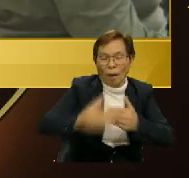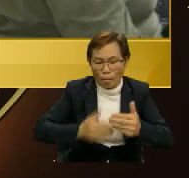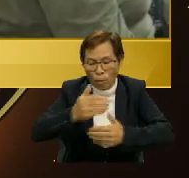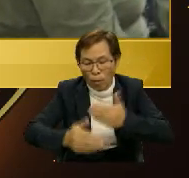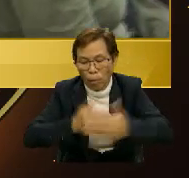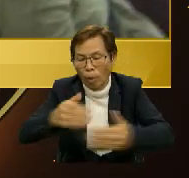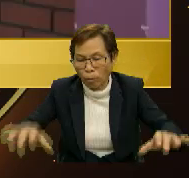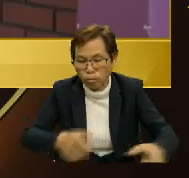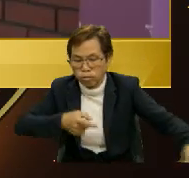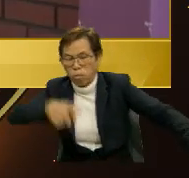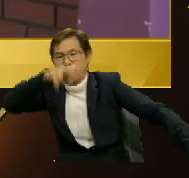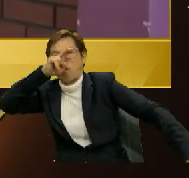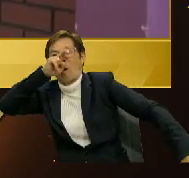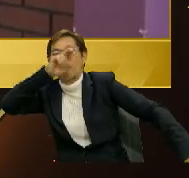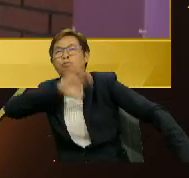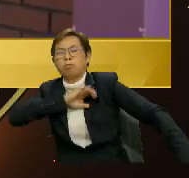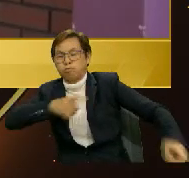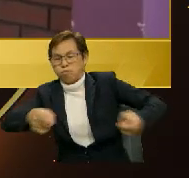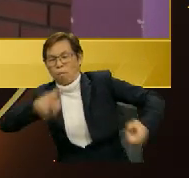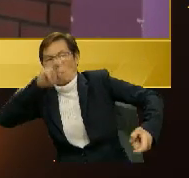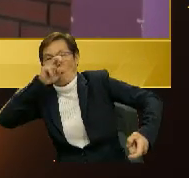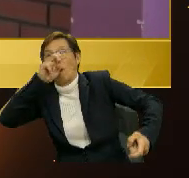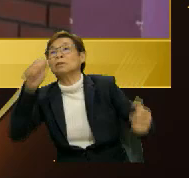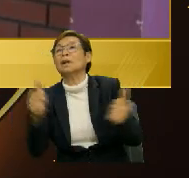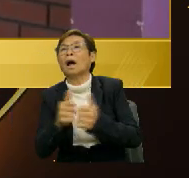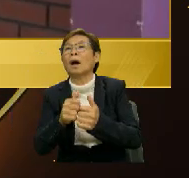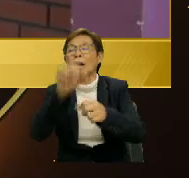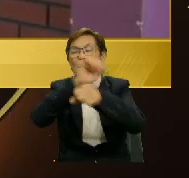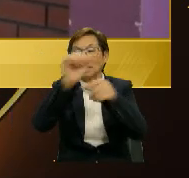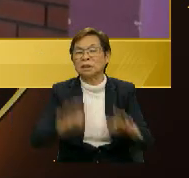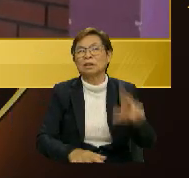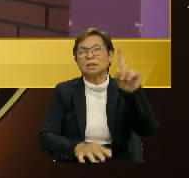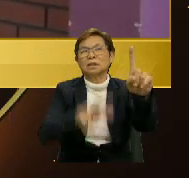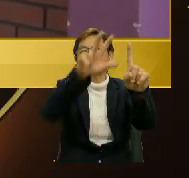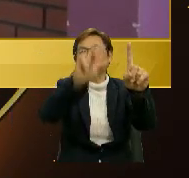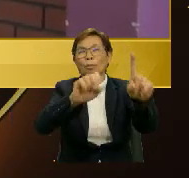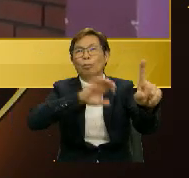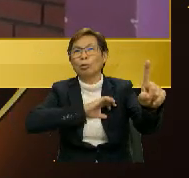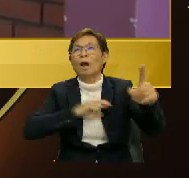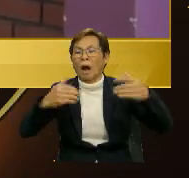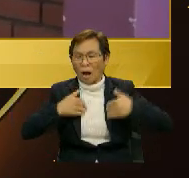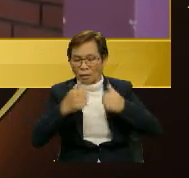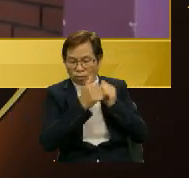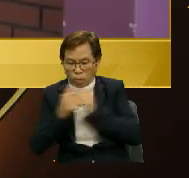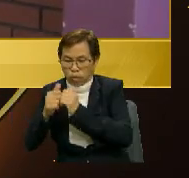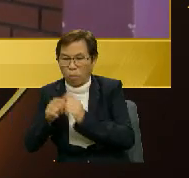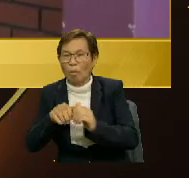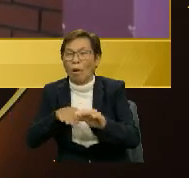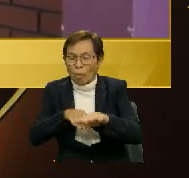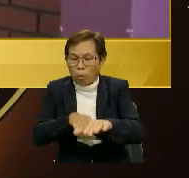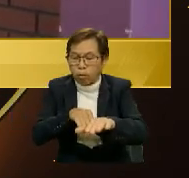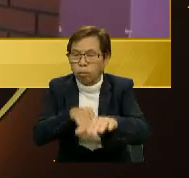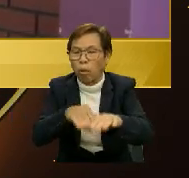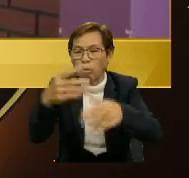ini dijalankan dengan kawalan ketat oleh pihak polis dengan kekuatan kira-kira 130 anggota polis yang turut mengiringi pergerakan